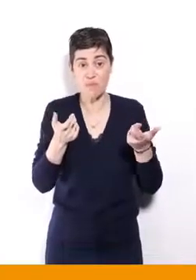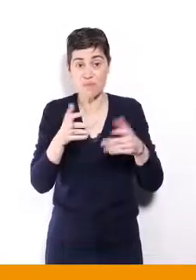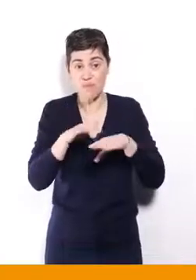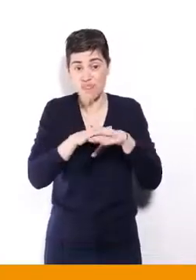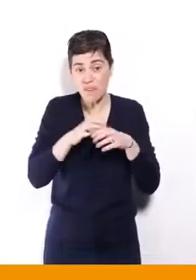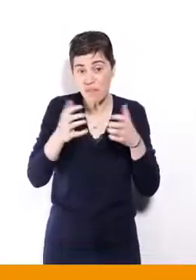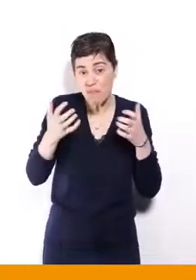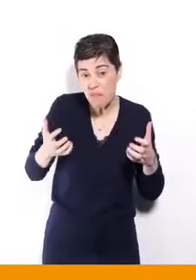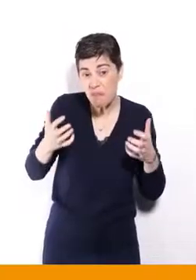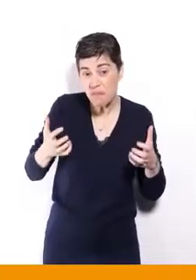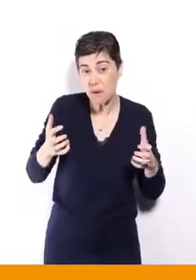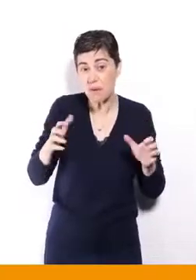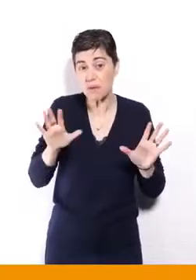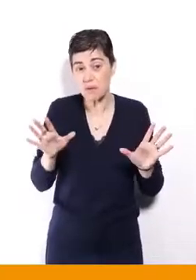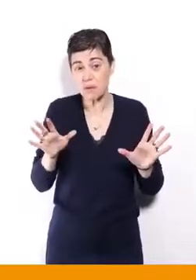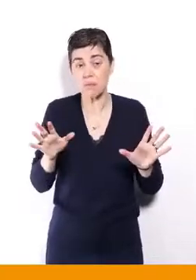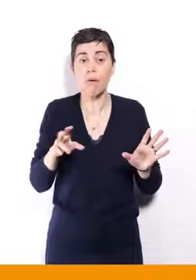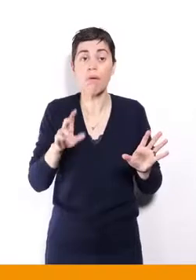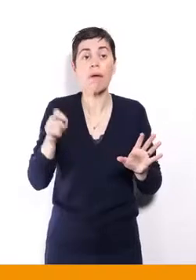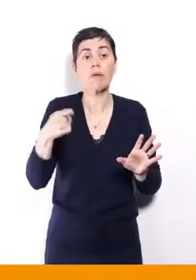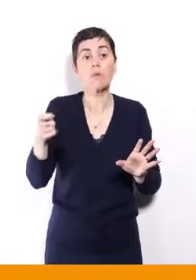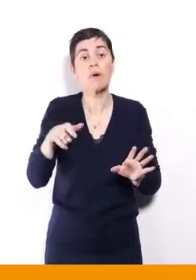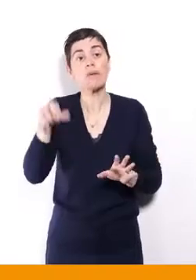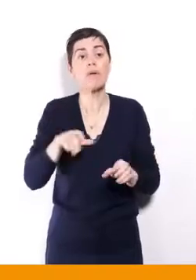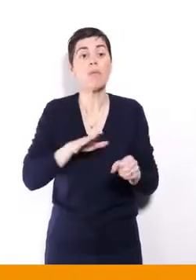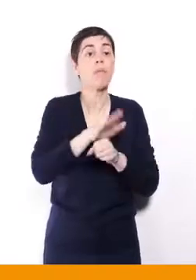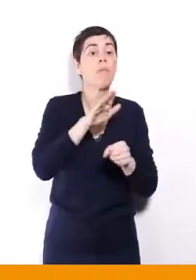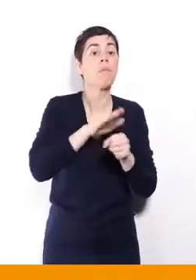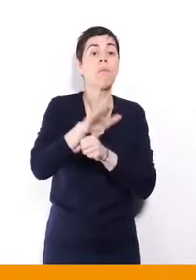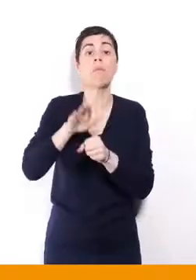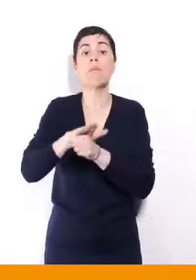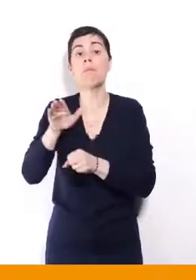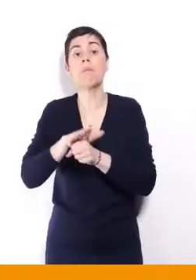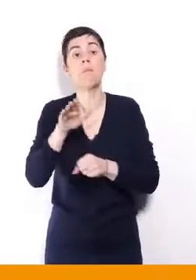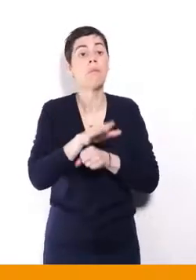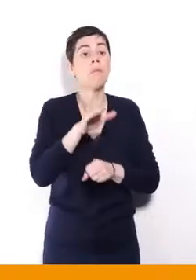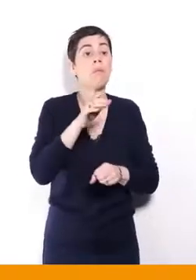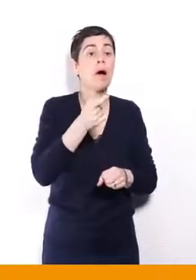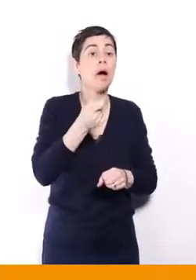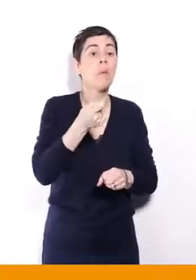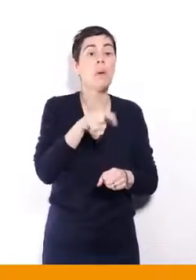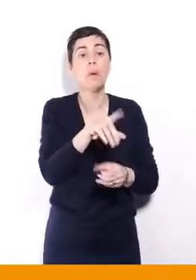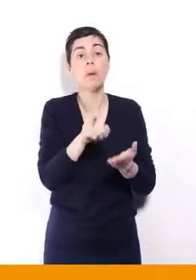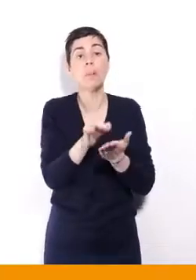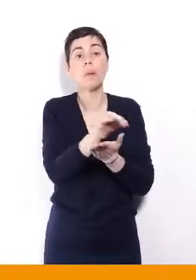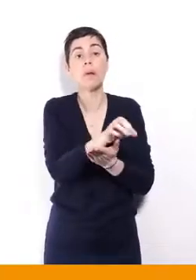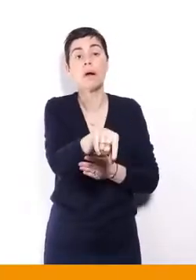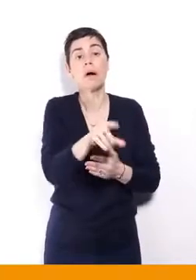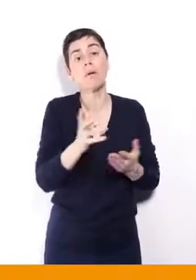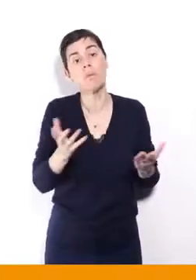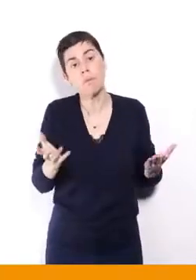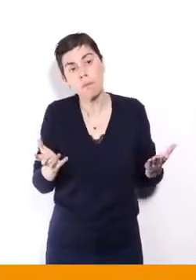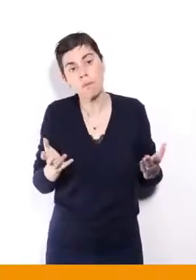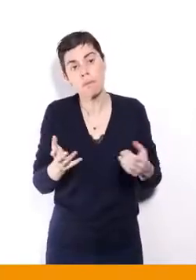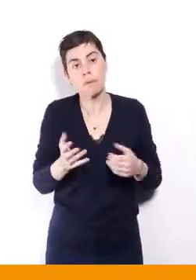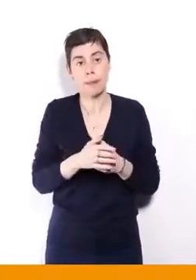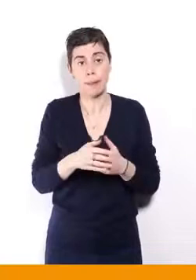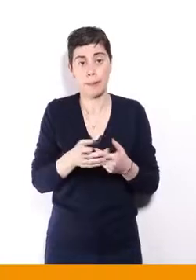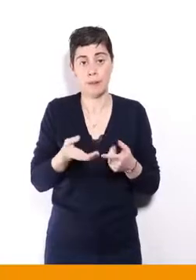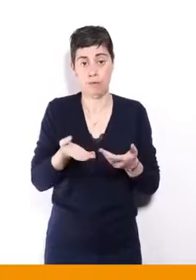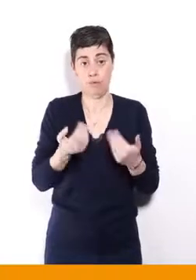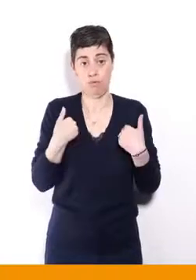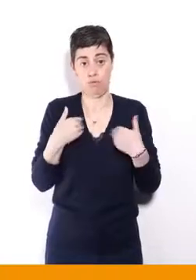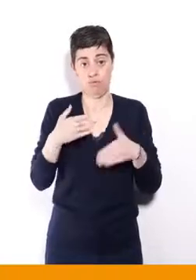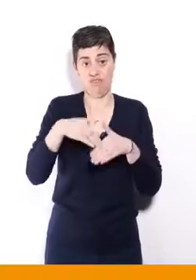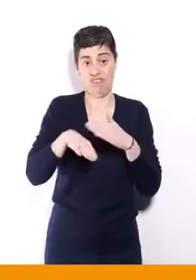politique, au-delà de quelques déplacements de temps en temps dans les départements d'outre-mer. Alors, nous, au sein du collectif Handicap,